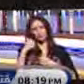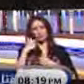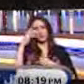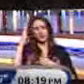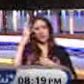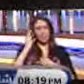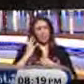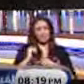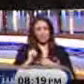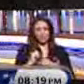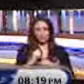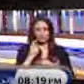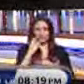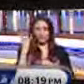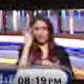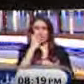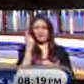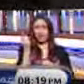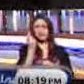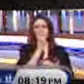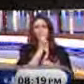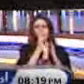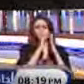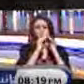بالفعل احتجاز لعدد 55 مصري،